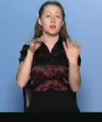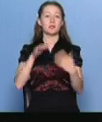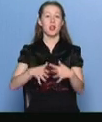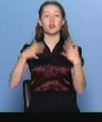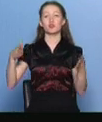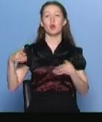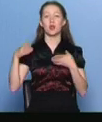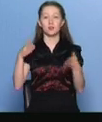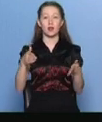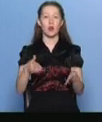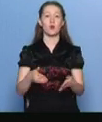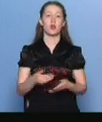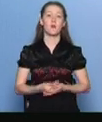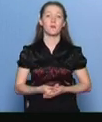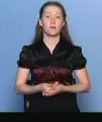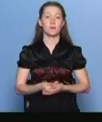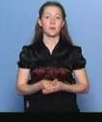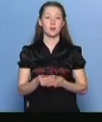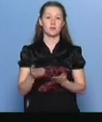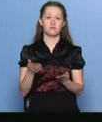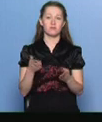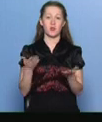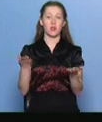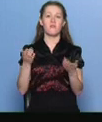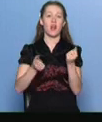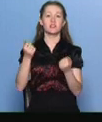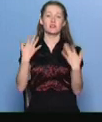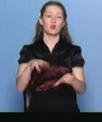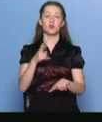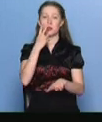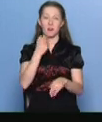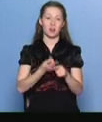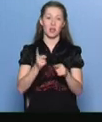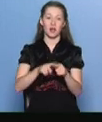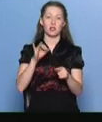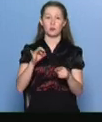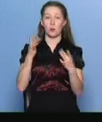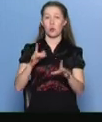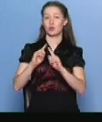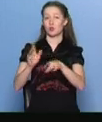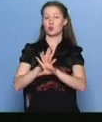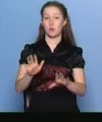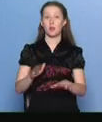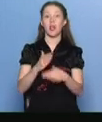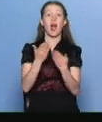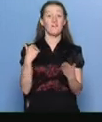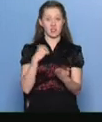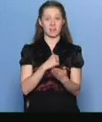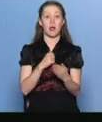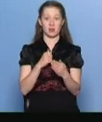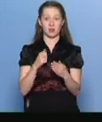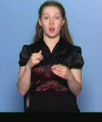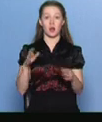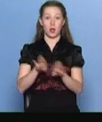вот водители, они настолько уже привыкли к этому, я считаю, что вот просто не пропускают. А сами часто как пешеход нарушаете? Не положено